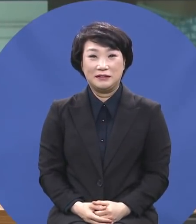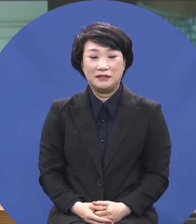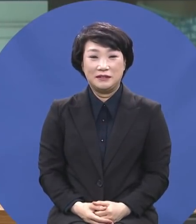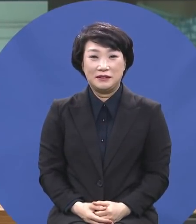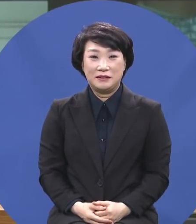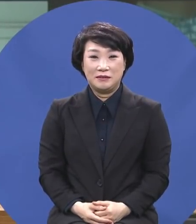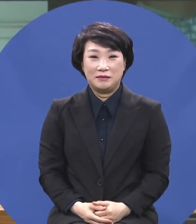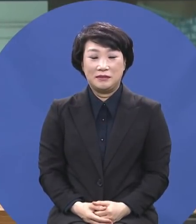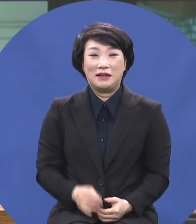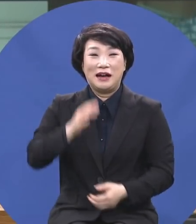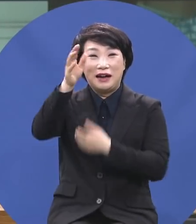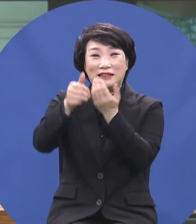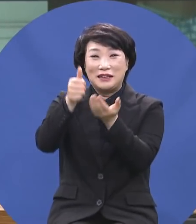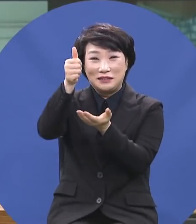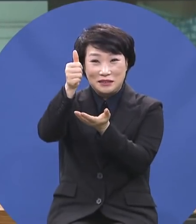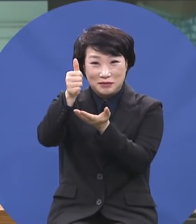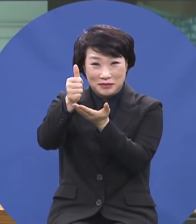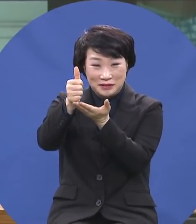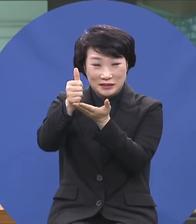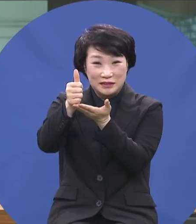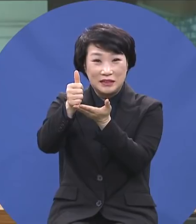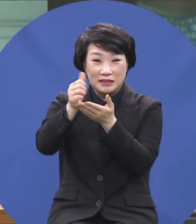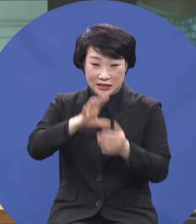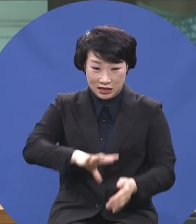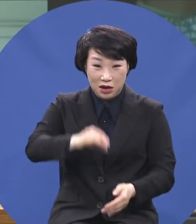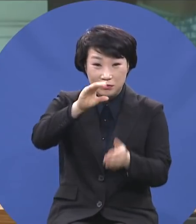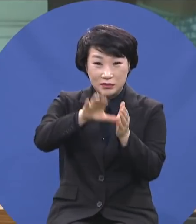하나님은 태초부터